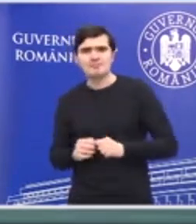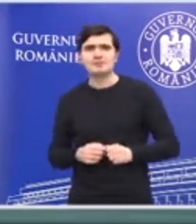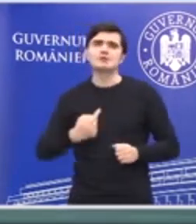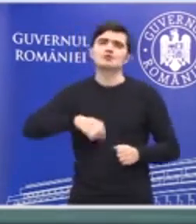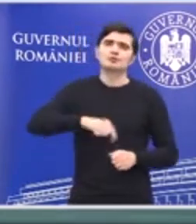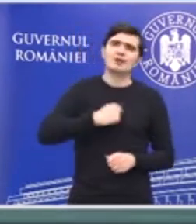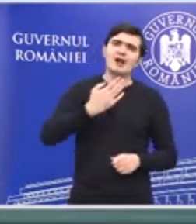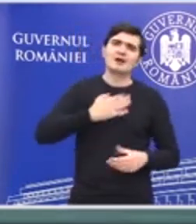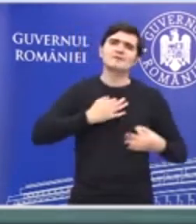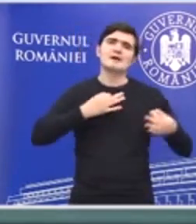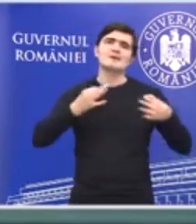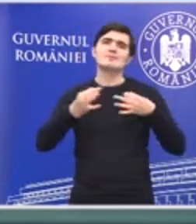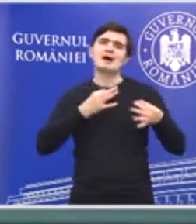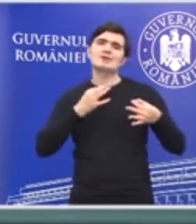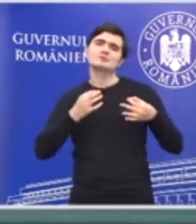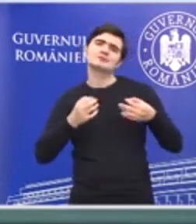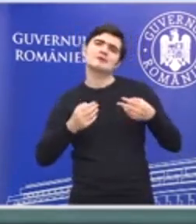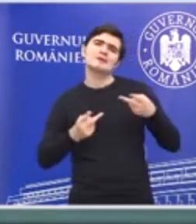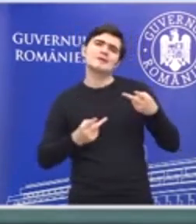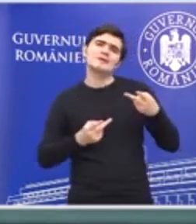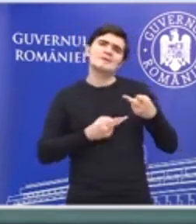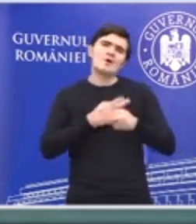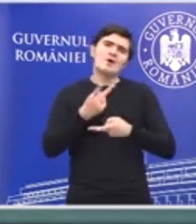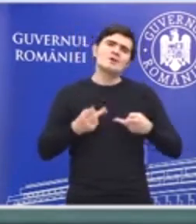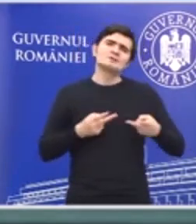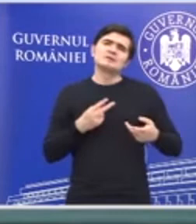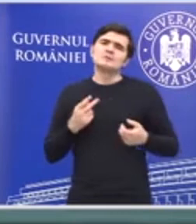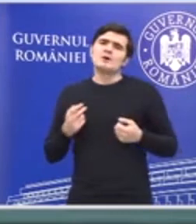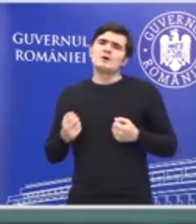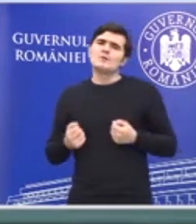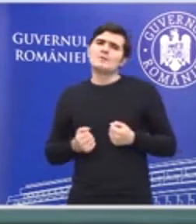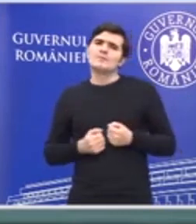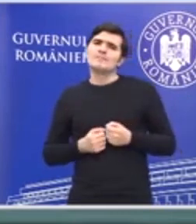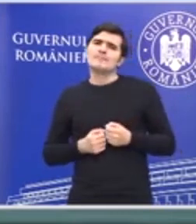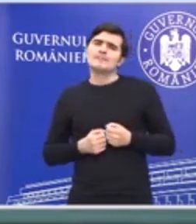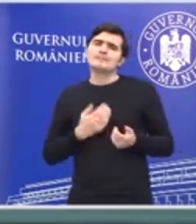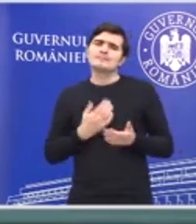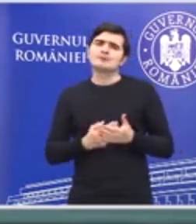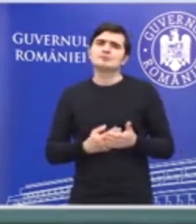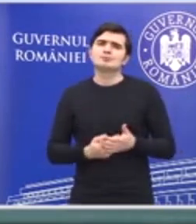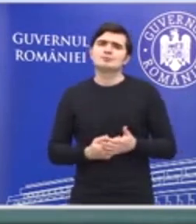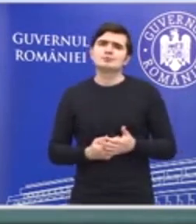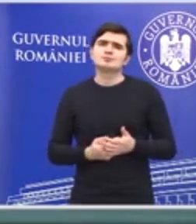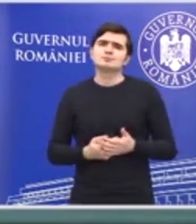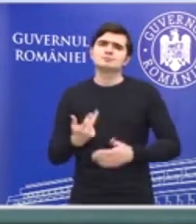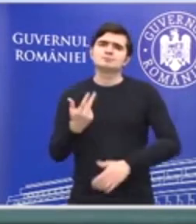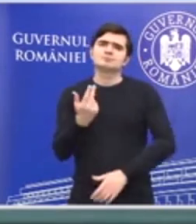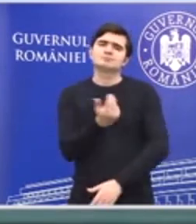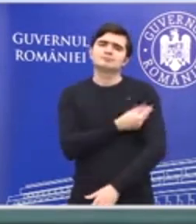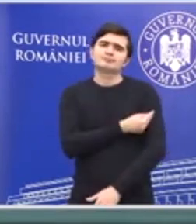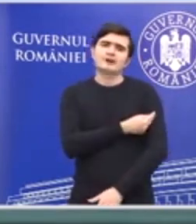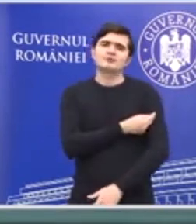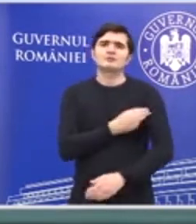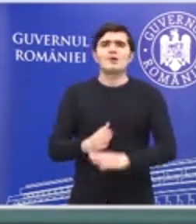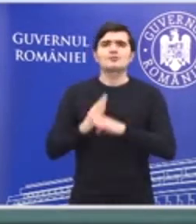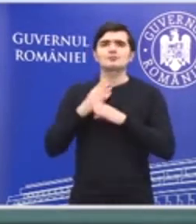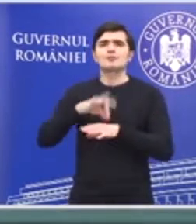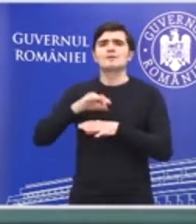plănuim să fie utilizate în procesul de administrare cu ajutorul medicilor de